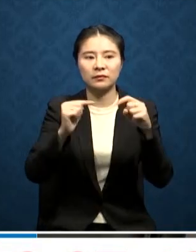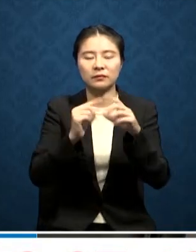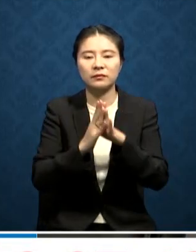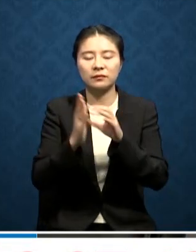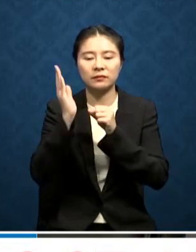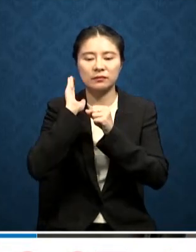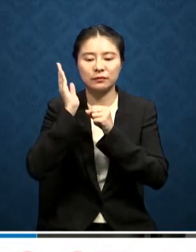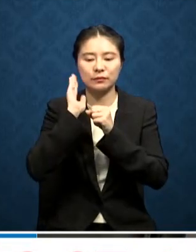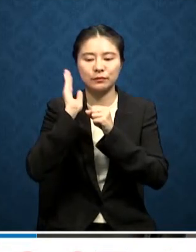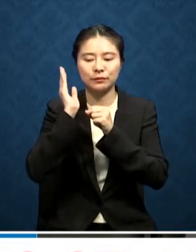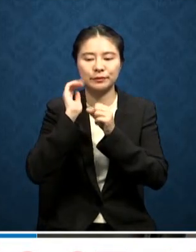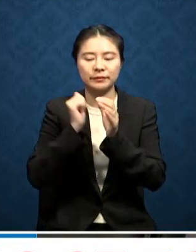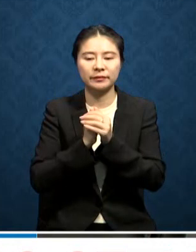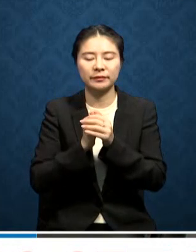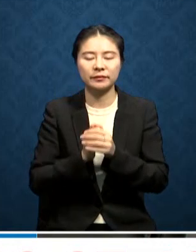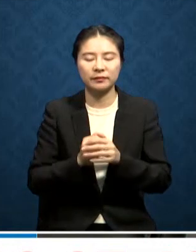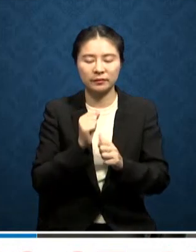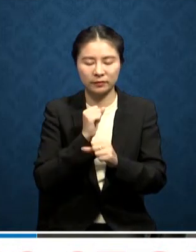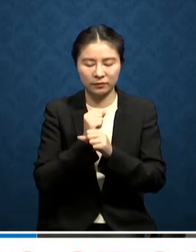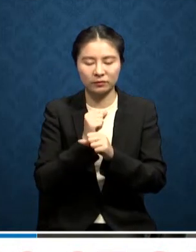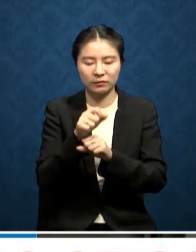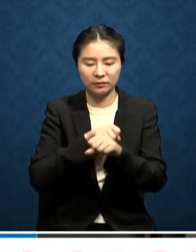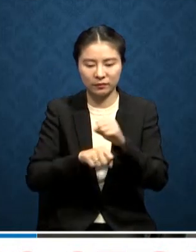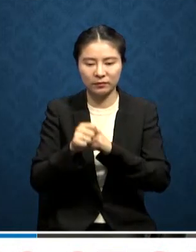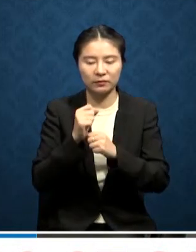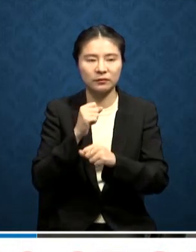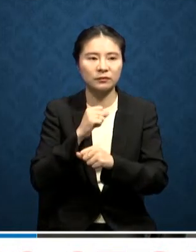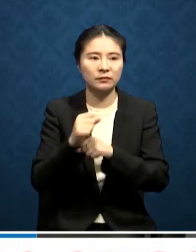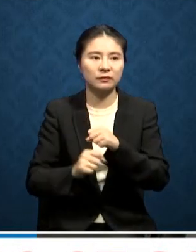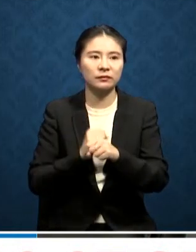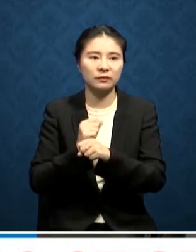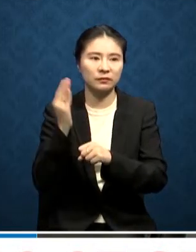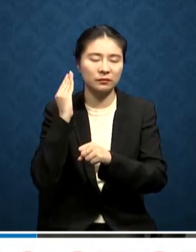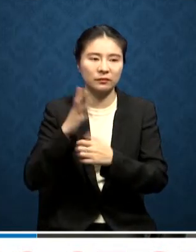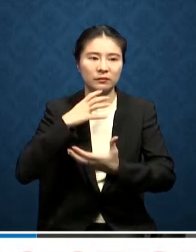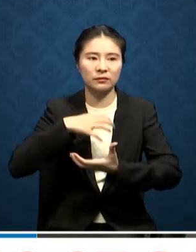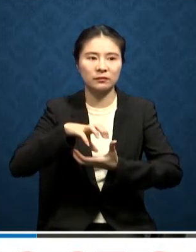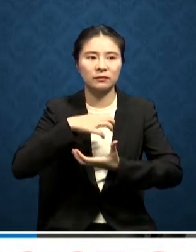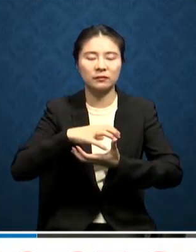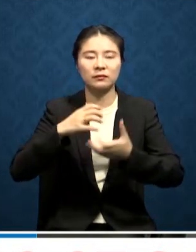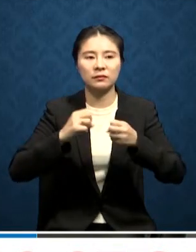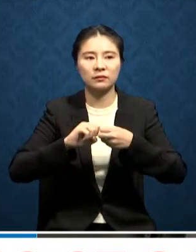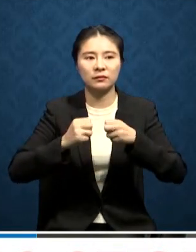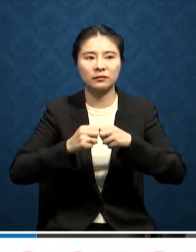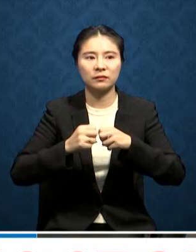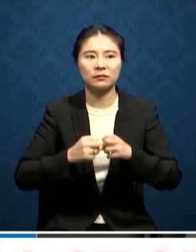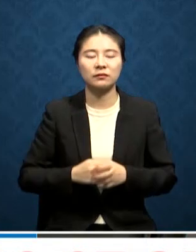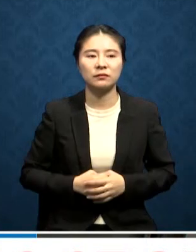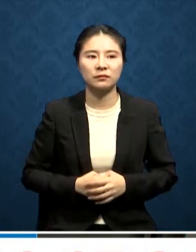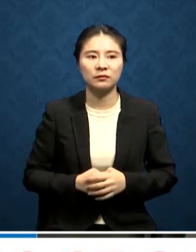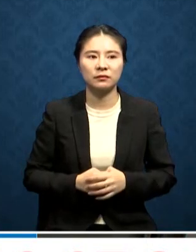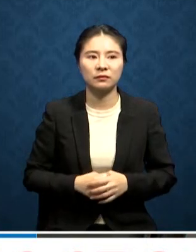เสนอผลการปฏิบัติในวันนี้พร้อม้ปัญหาข้อขัดข้องท่านประธานครับ